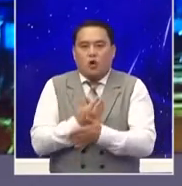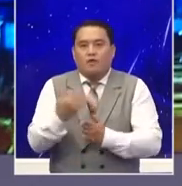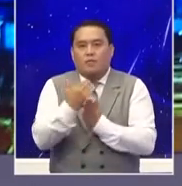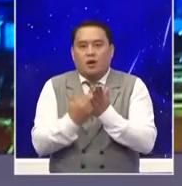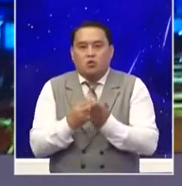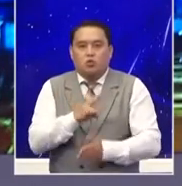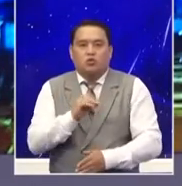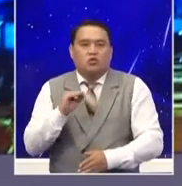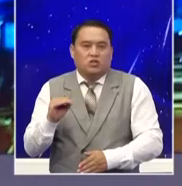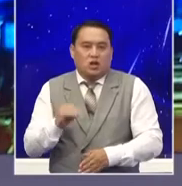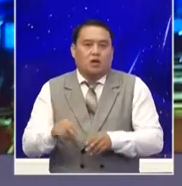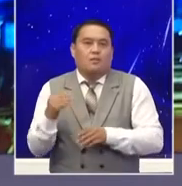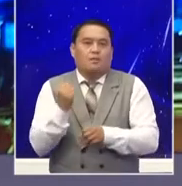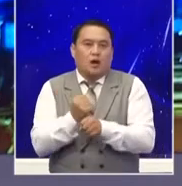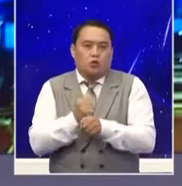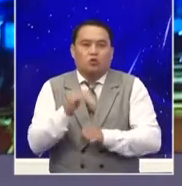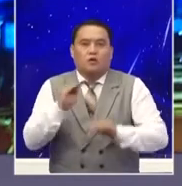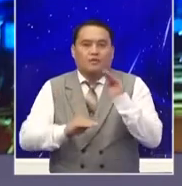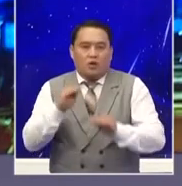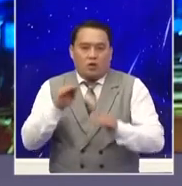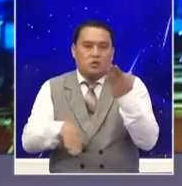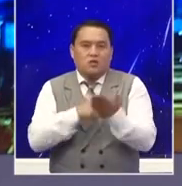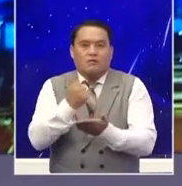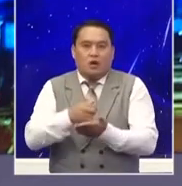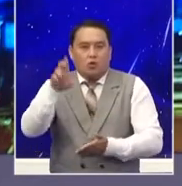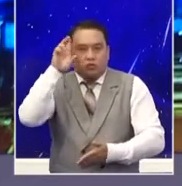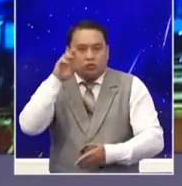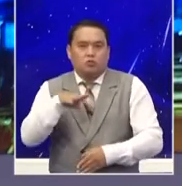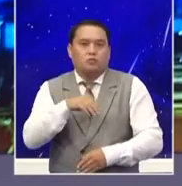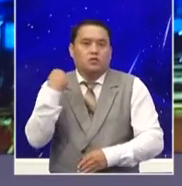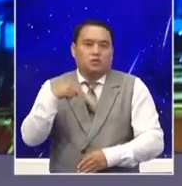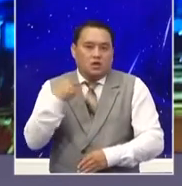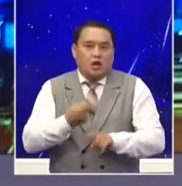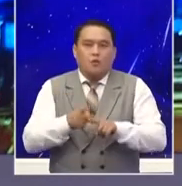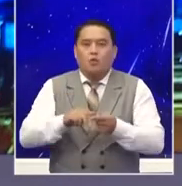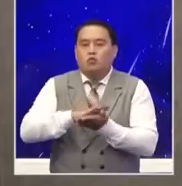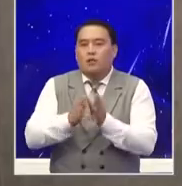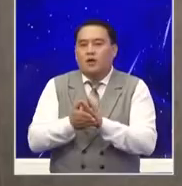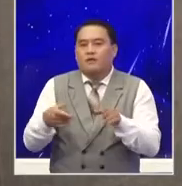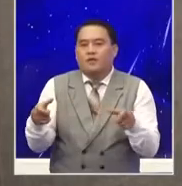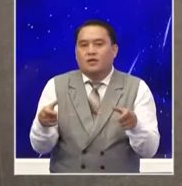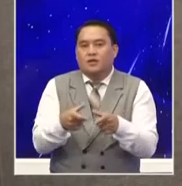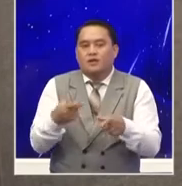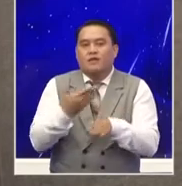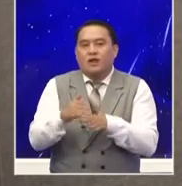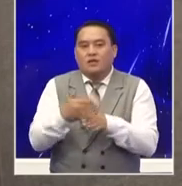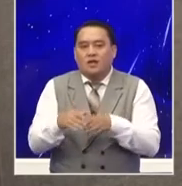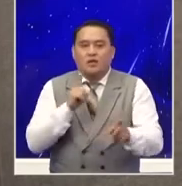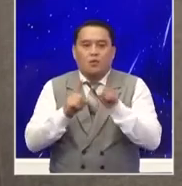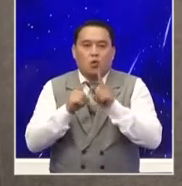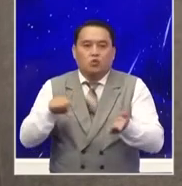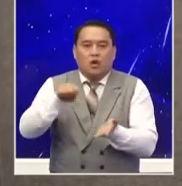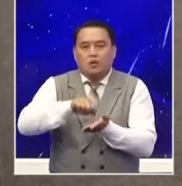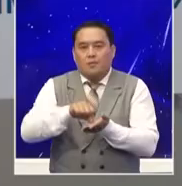программы «Нурлы жер», разработанное по поручению главы государства Касым-Жомарта Токаева. Об условиях кредитования стало известно на брифинге с